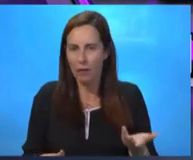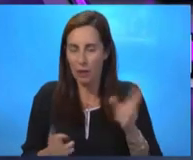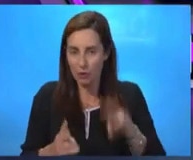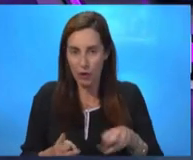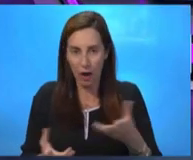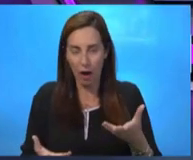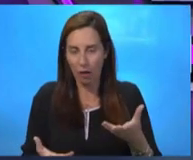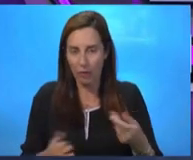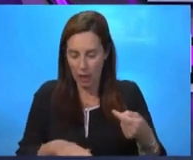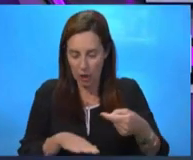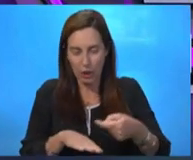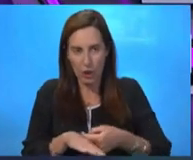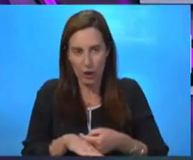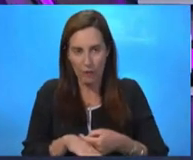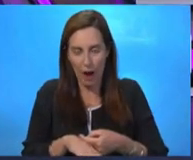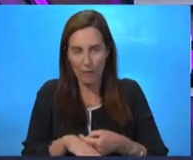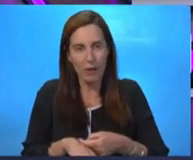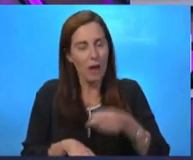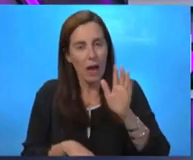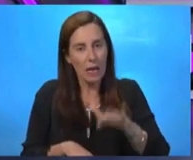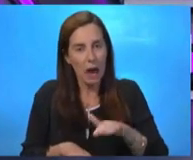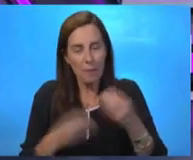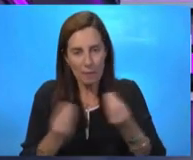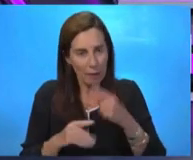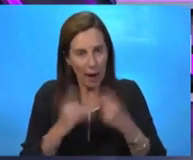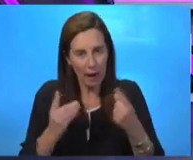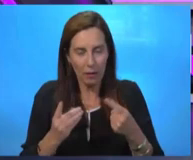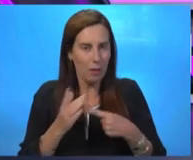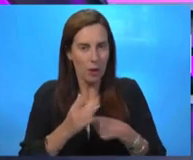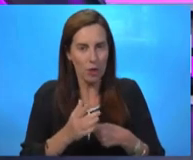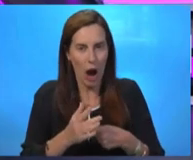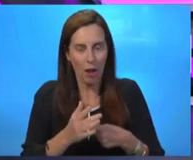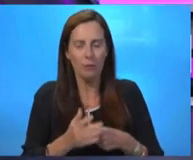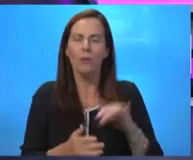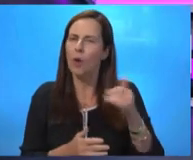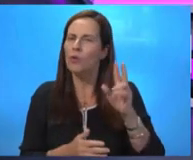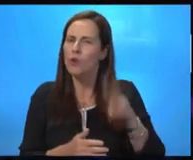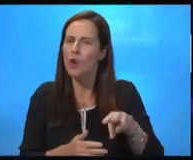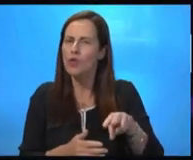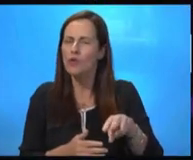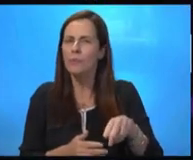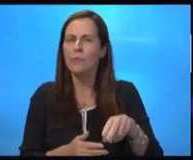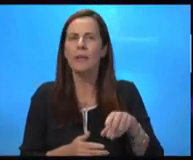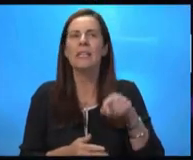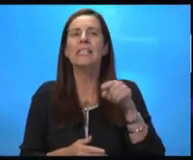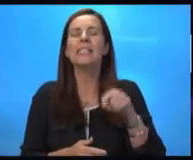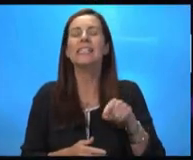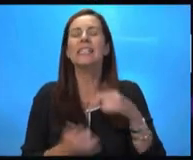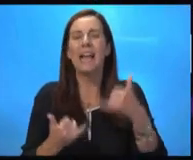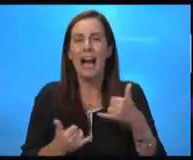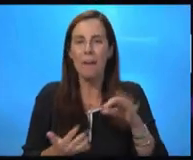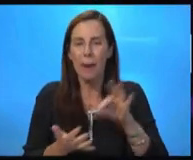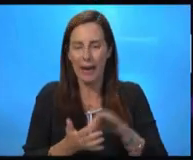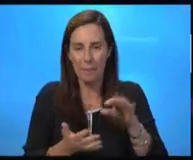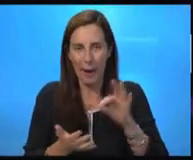להשתיל את השבבים האלקטרונים האלה גם באיברים אחרים, למשל. נכון, יש כאלה, יש, אם זה, כרגע, ברגע שזה, סליחה, ברגע